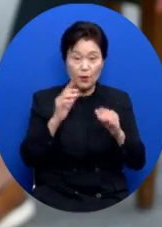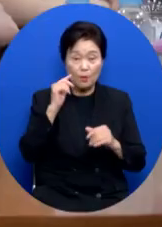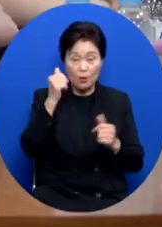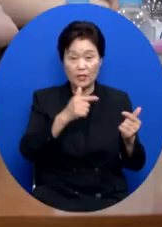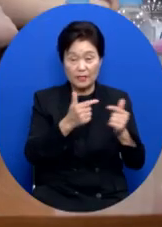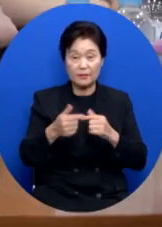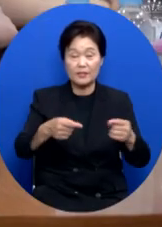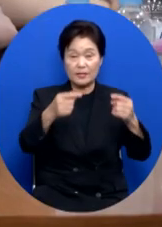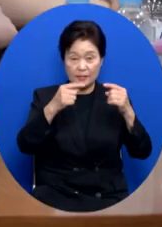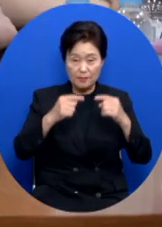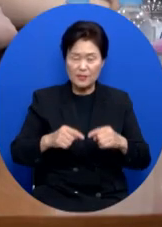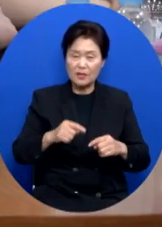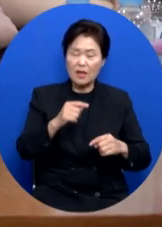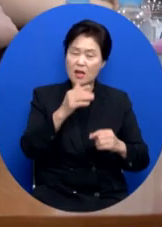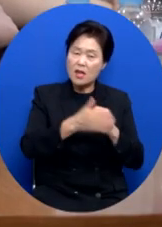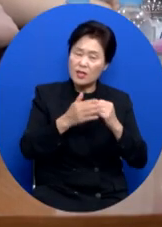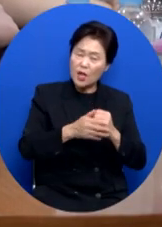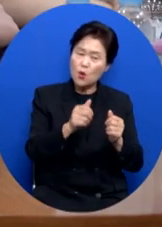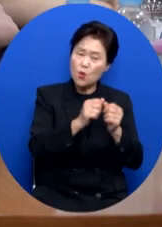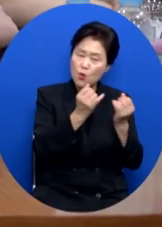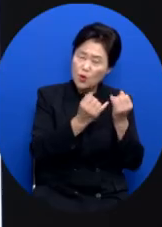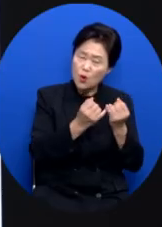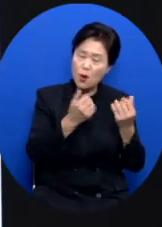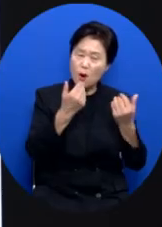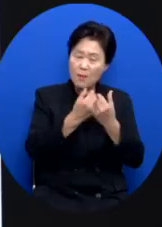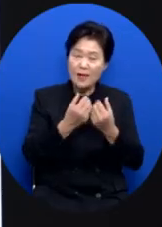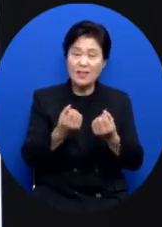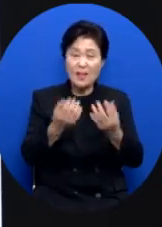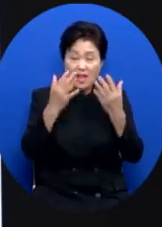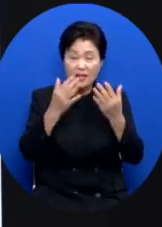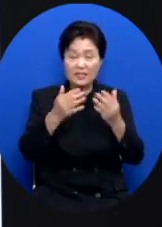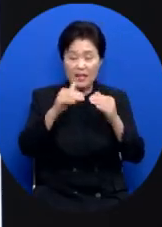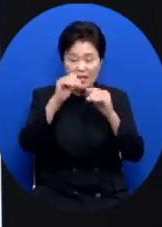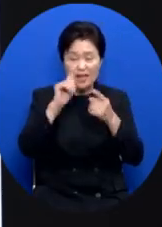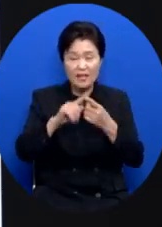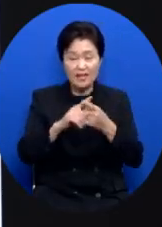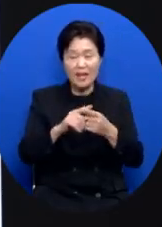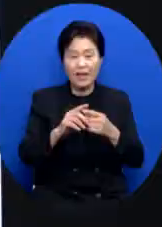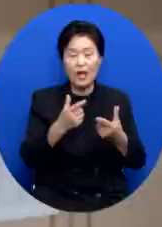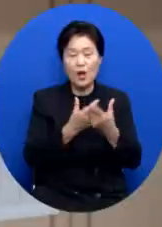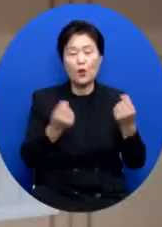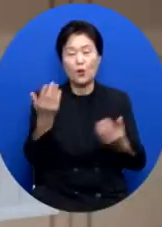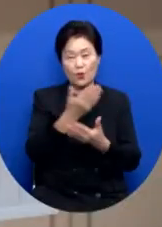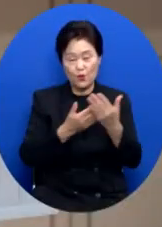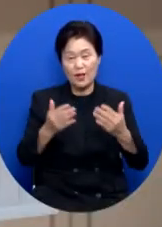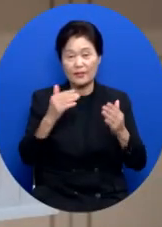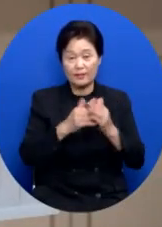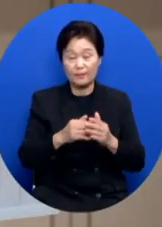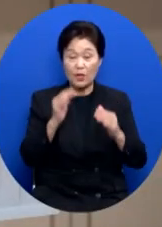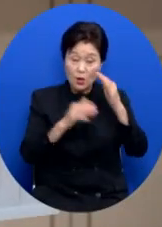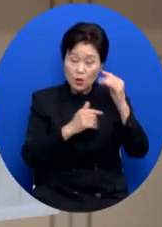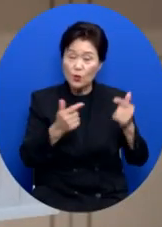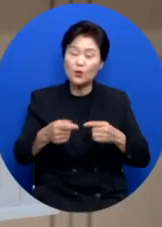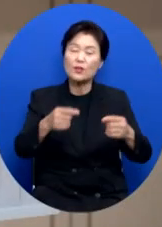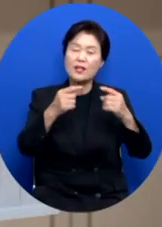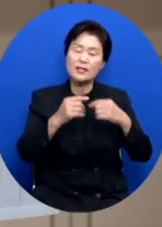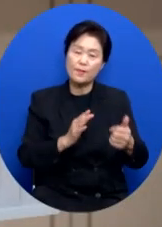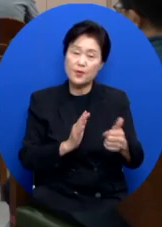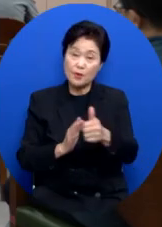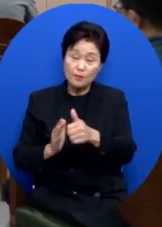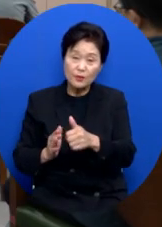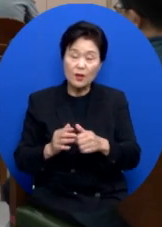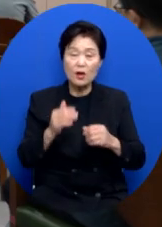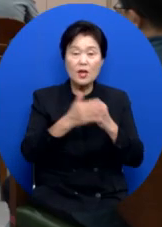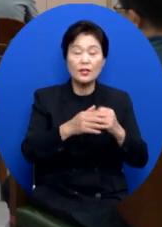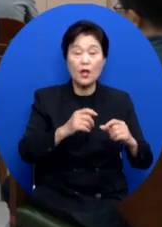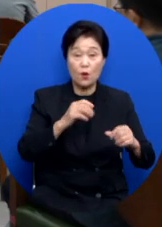지역의 퀴어 대응 현황과 퀴어 행사 반대 집회에 대한 사전 내용을 공유했습니다. 이어 교회 성도들의 참여를 독려하고 대구